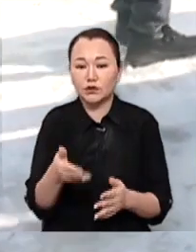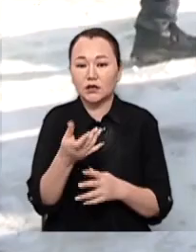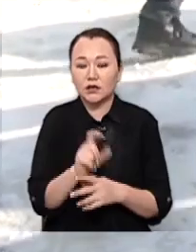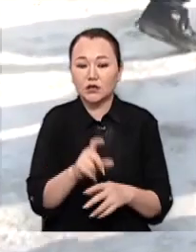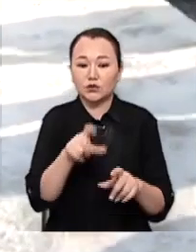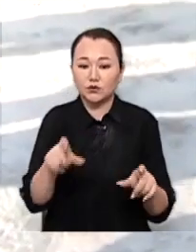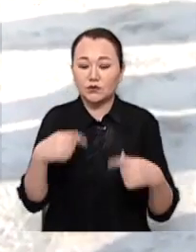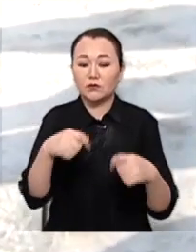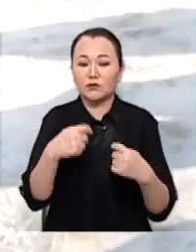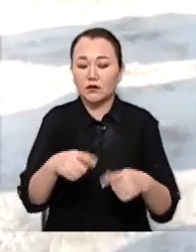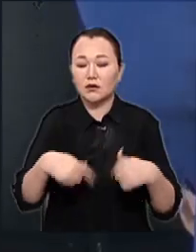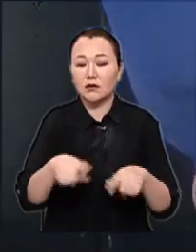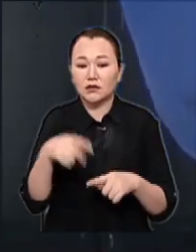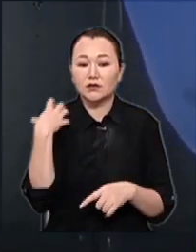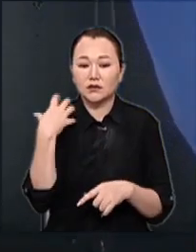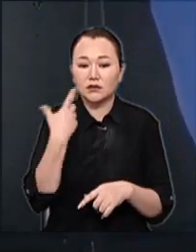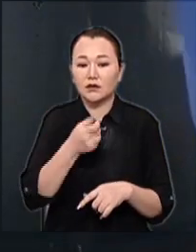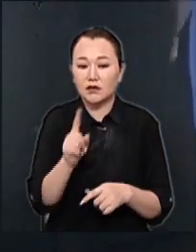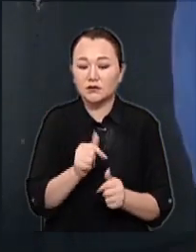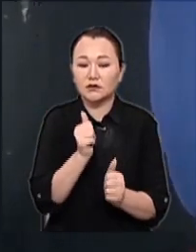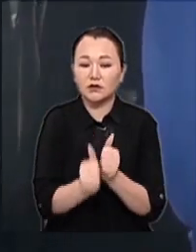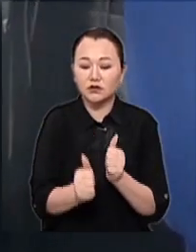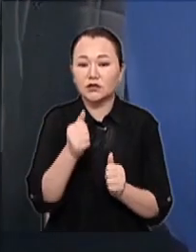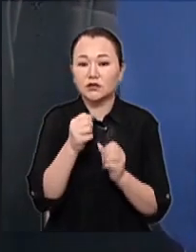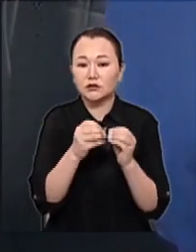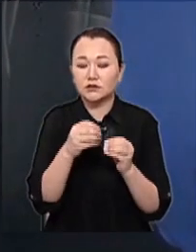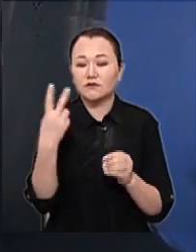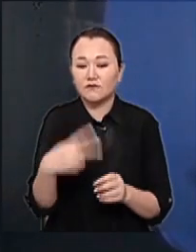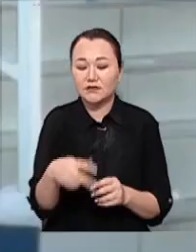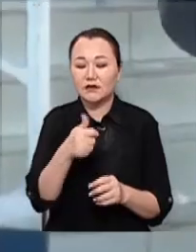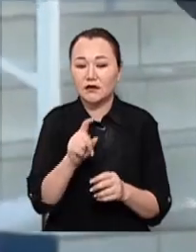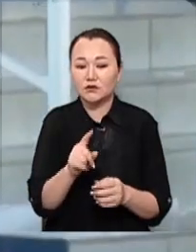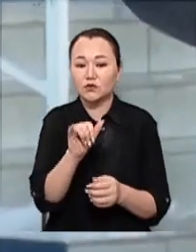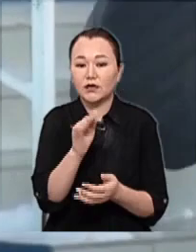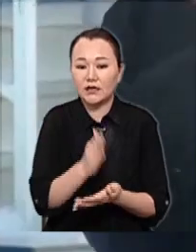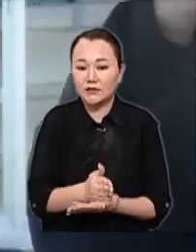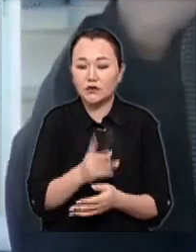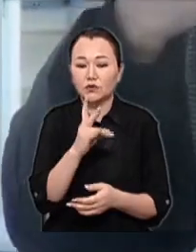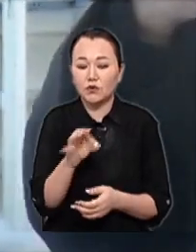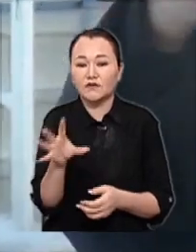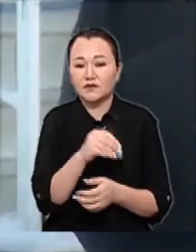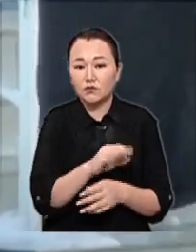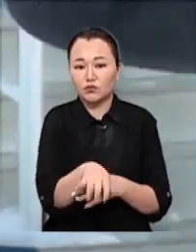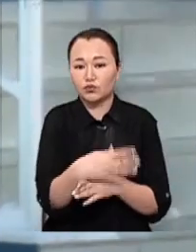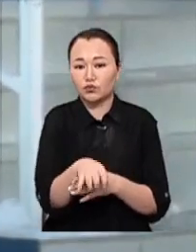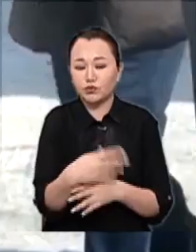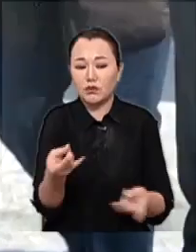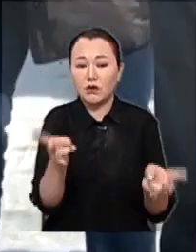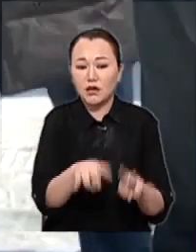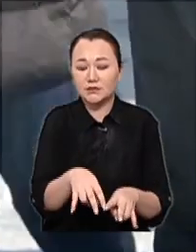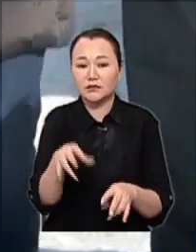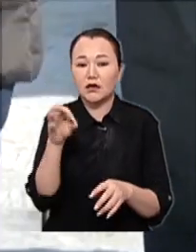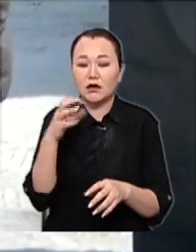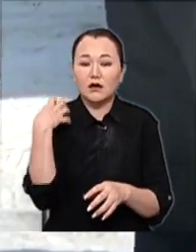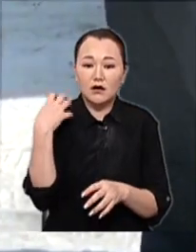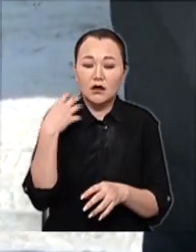газ сатушы компания басшылары. Әрқайсында кемі 10-20-дан газ құю бекеттері бар. Бірақ бәрі бос қалды дейді. Айтуларынша атқарушы